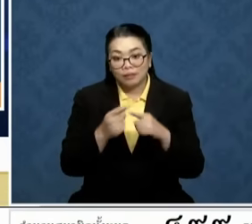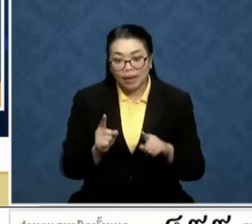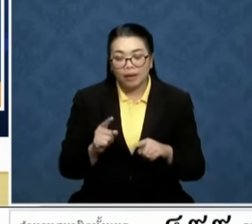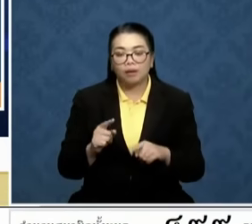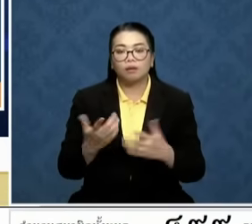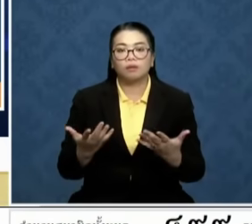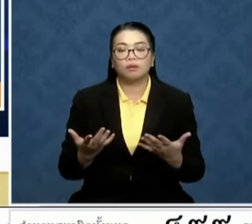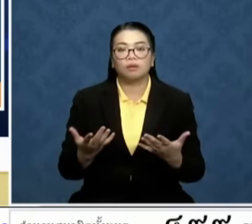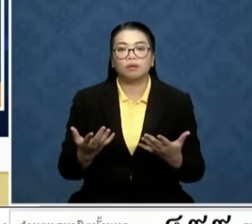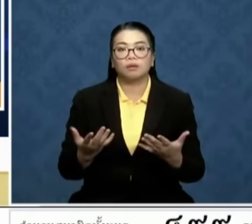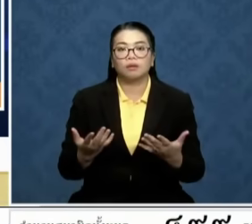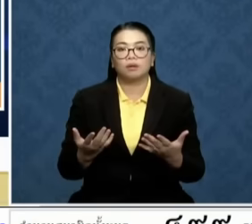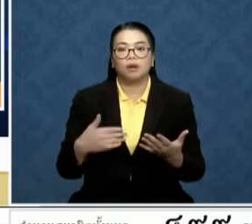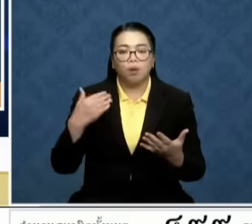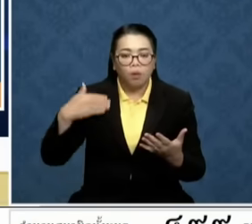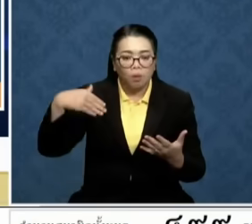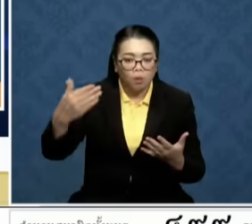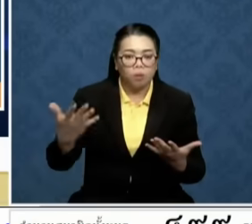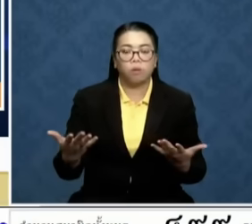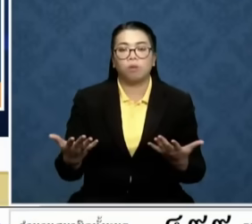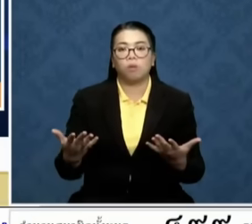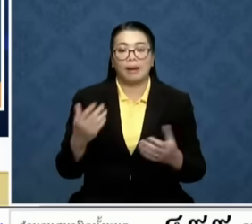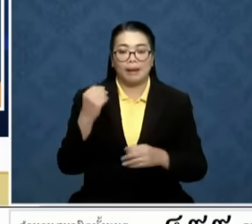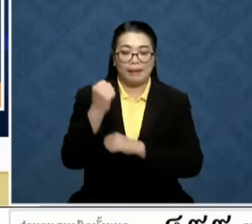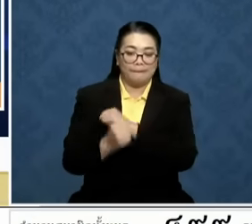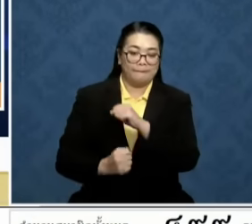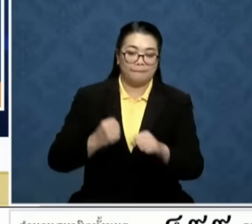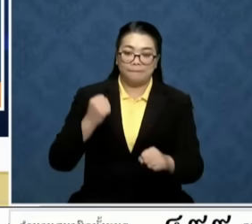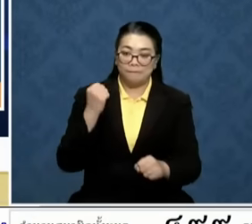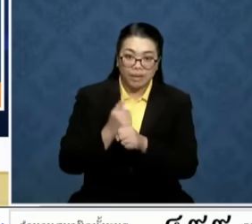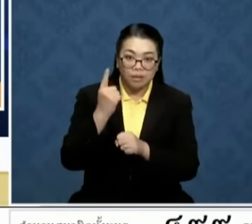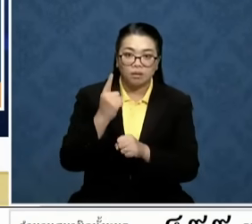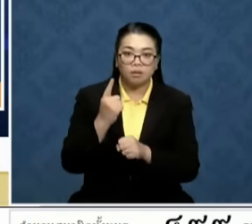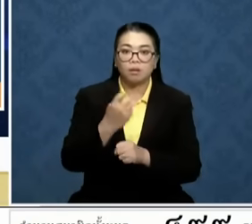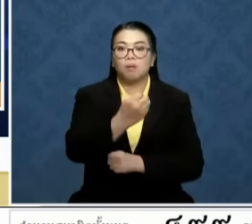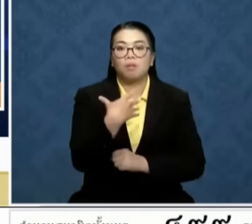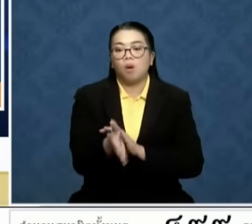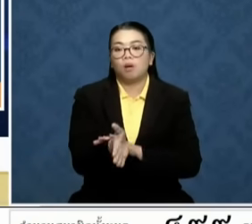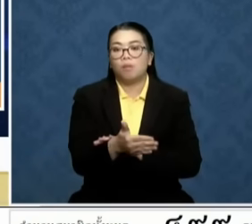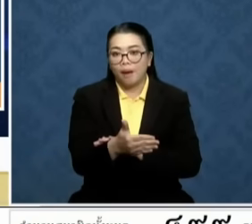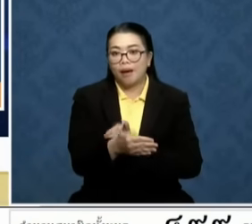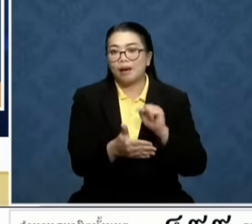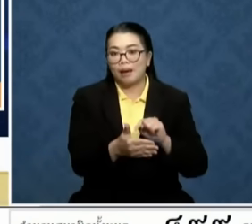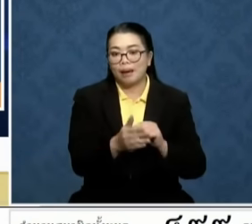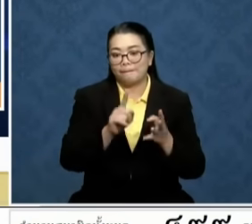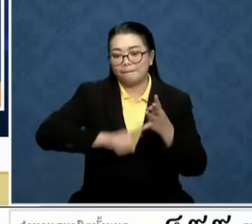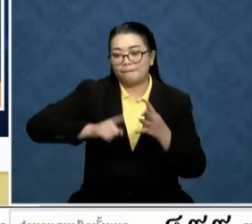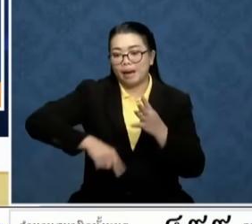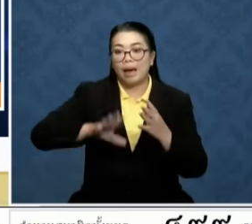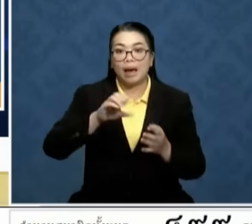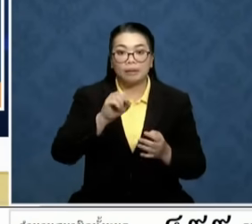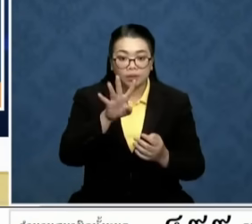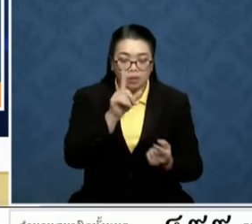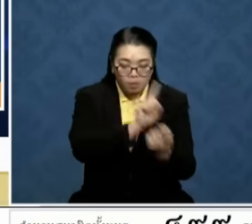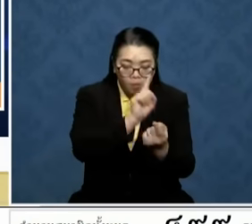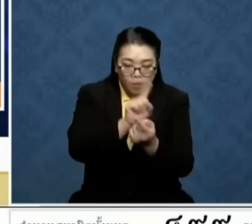ท่านประธานครับหลังจากนั้นภายในปีเดียวกันจากรายงานกรมประมงเนี่ยแะครับในช่วงปลายปี 54ชาวบ้านพบ